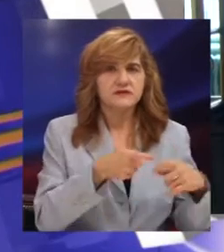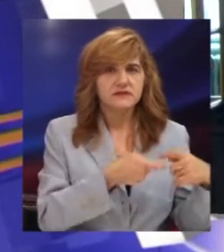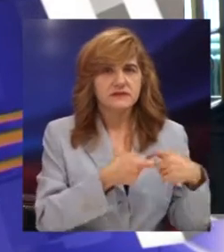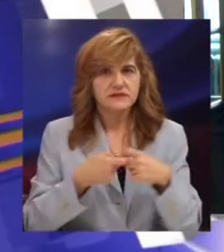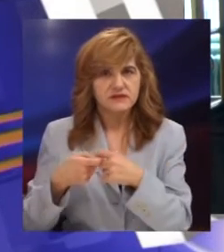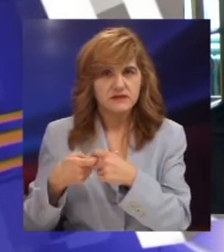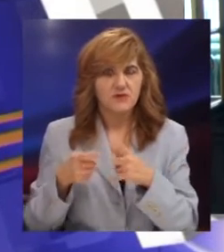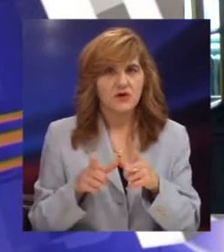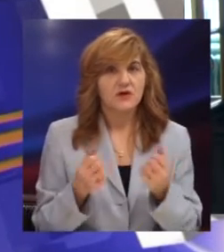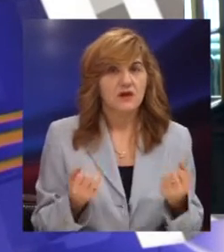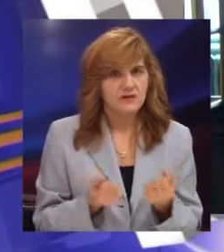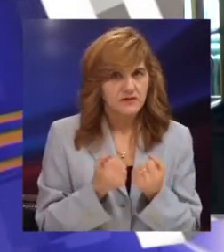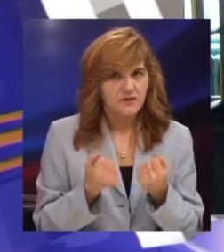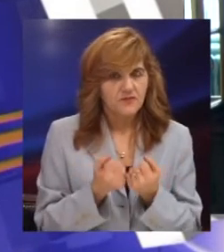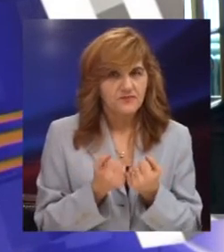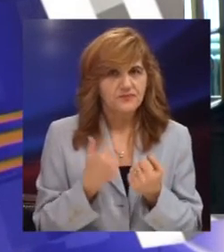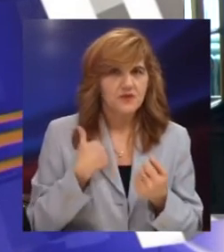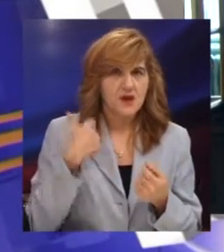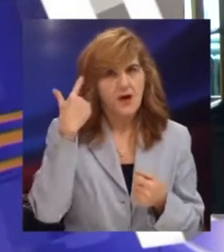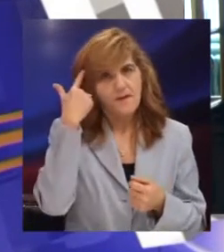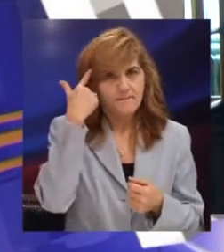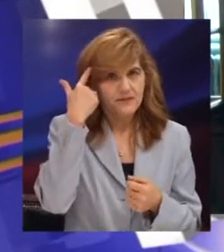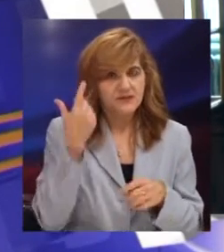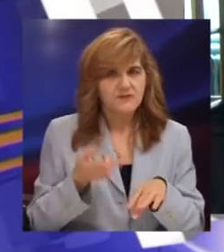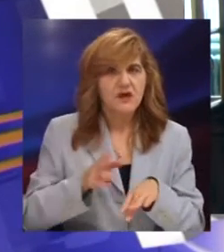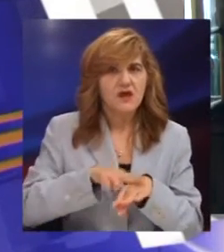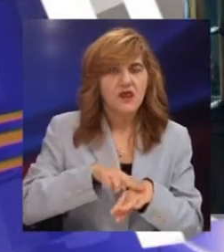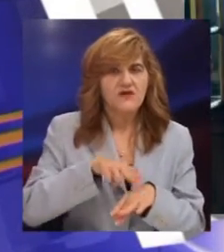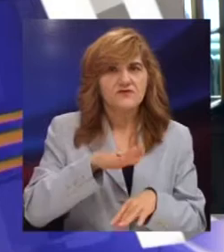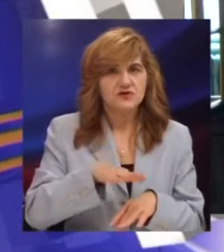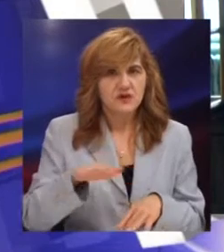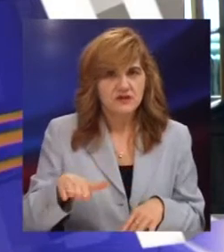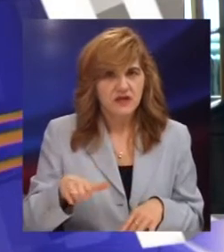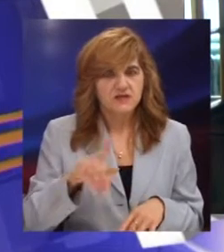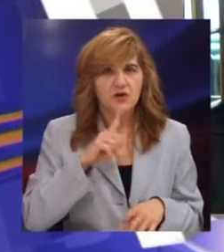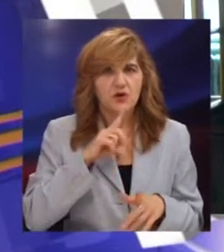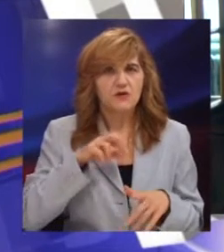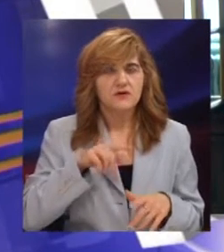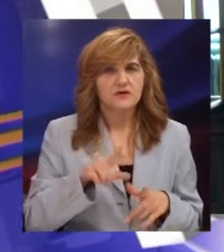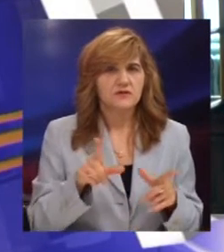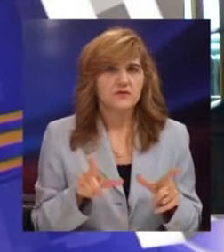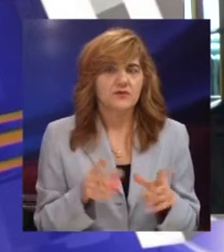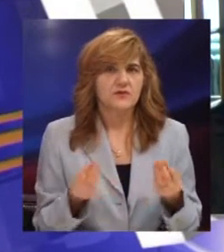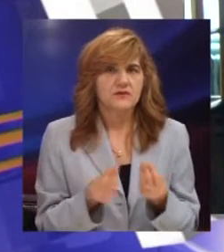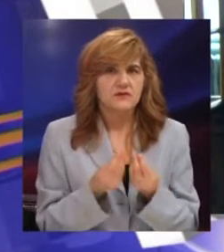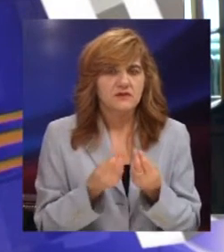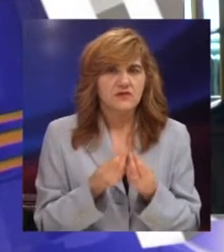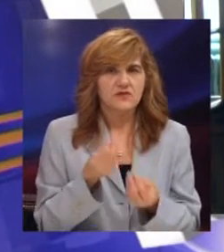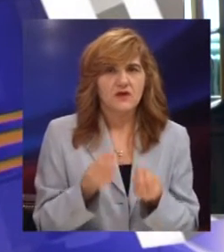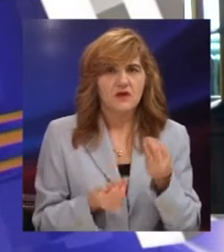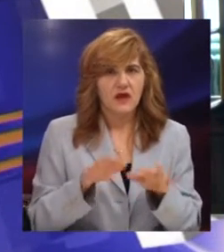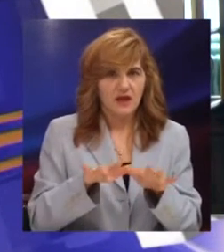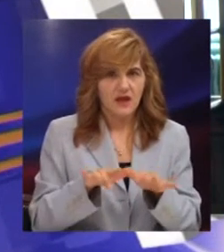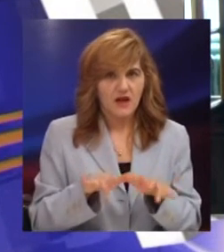sa atraktivnom rekreacijom, jer ja mislim da najviše dece koja provodi vreme uz neke zanimljive igre